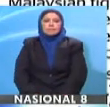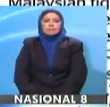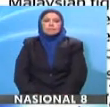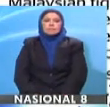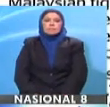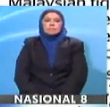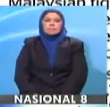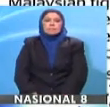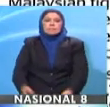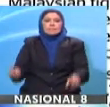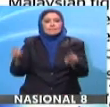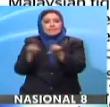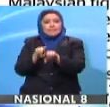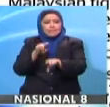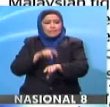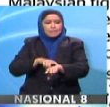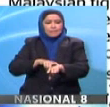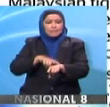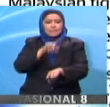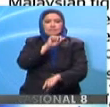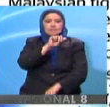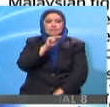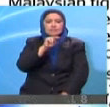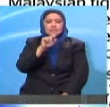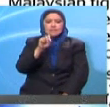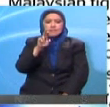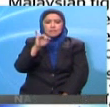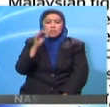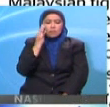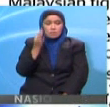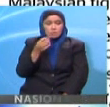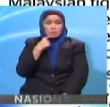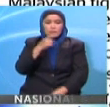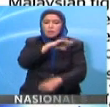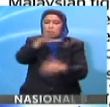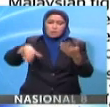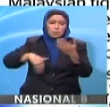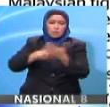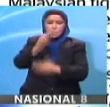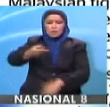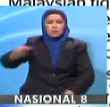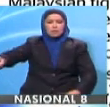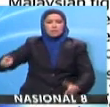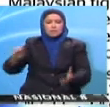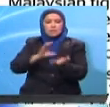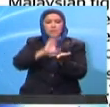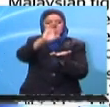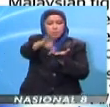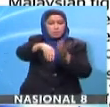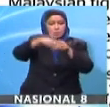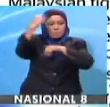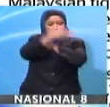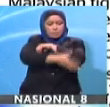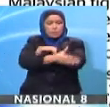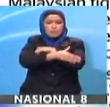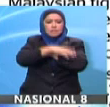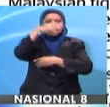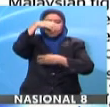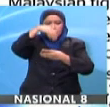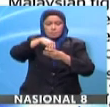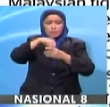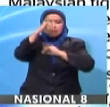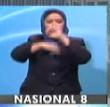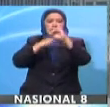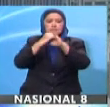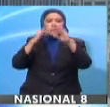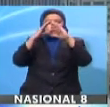sprm Dalam pada itu Tan Sri Anwar menegaskan semua aset pelaburan di luar negara termasuk jadi internal di